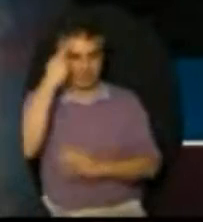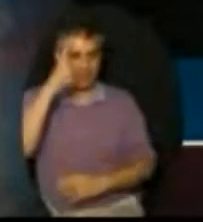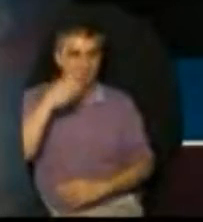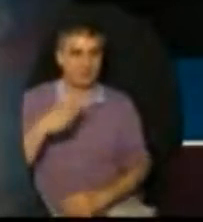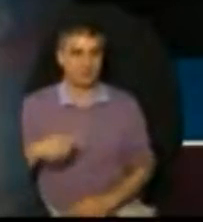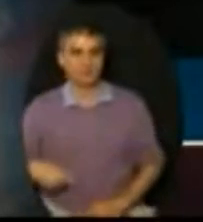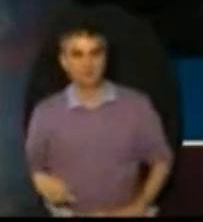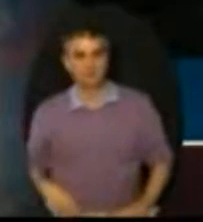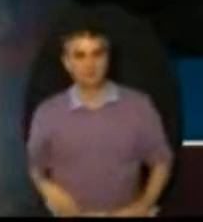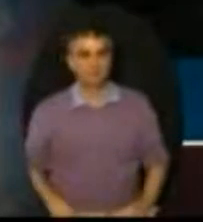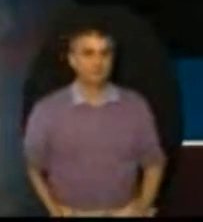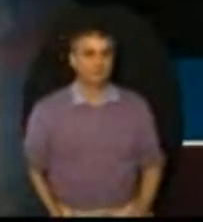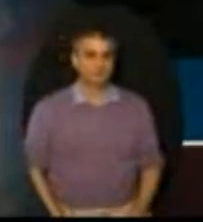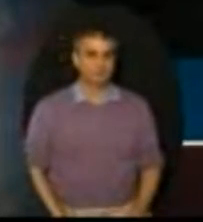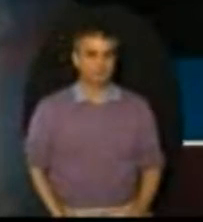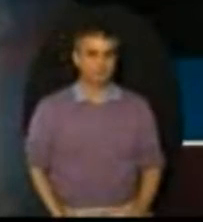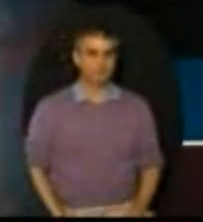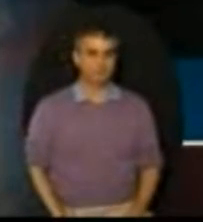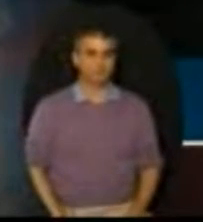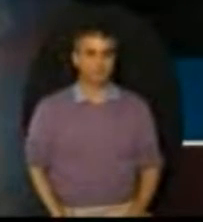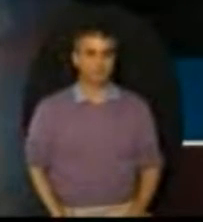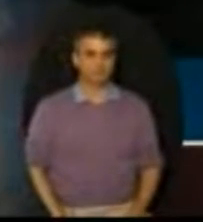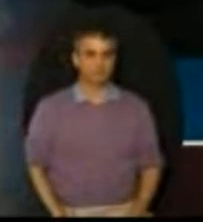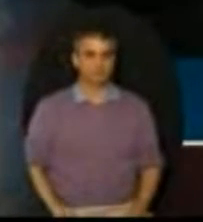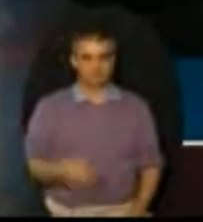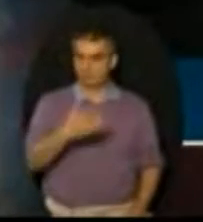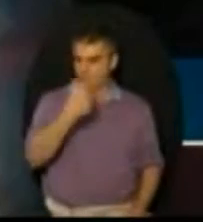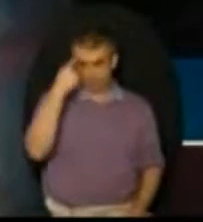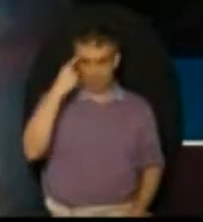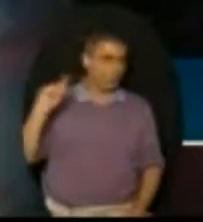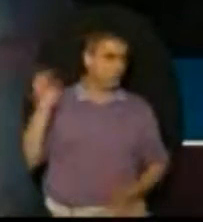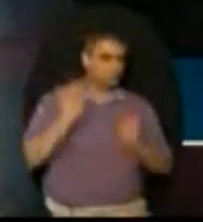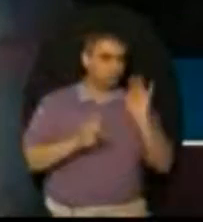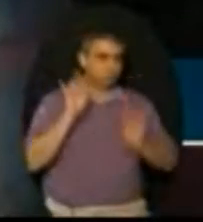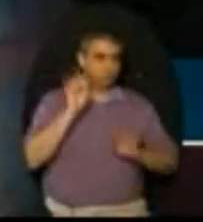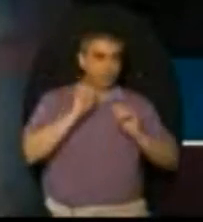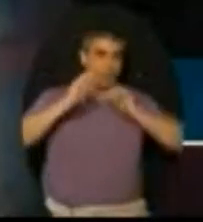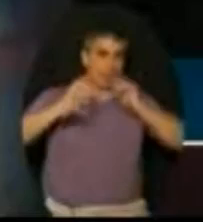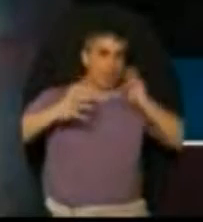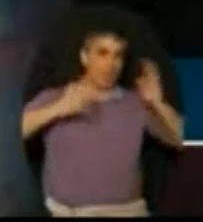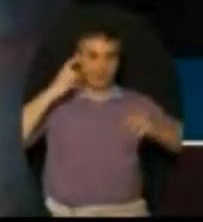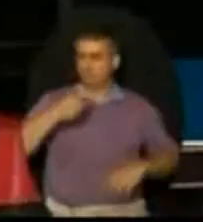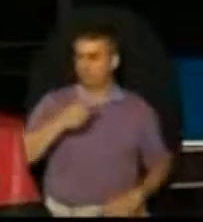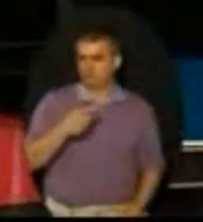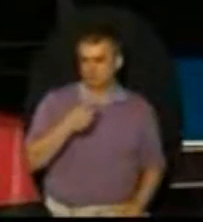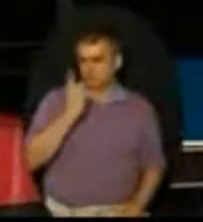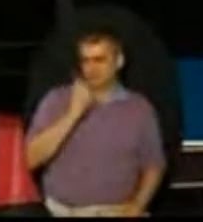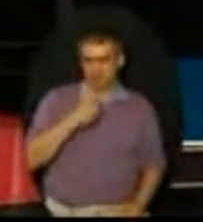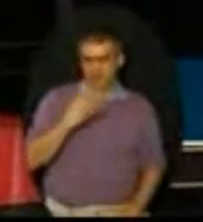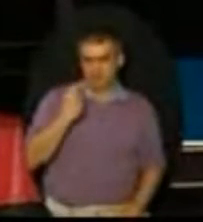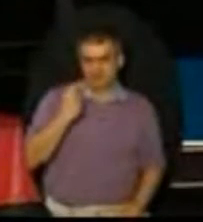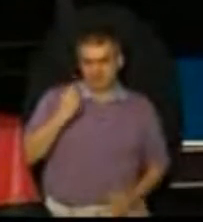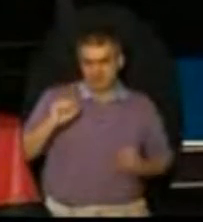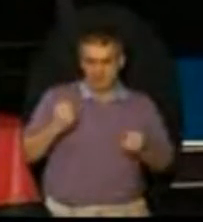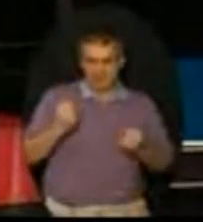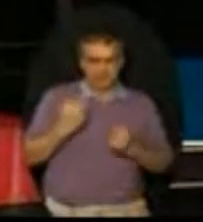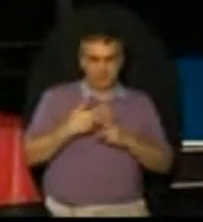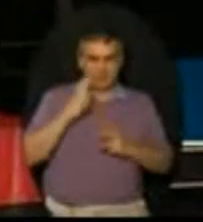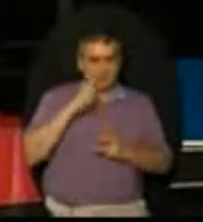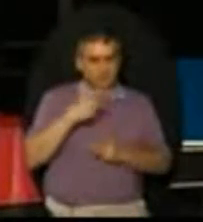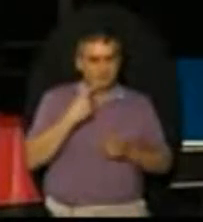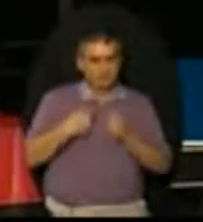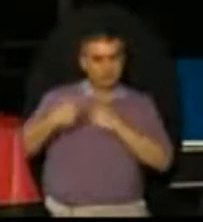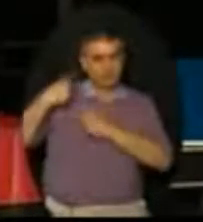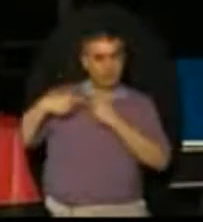הזה, היה מודע לגודל הסערה? הוא לא היה צריך יותר מדי להתאמץ, הוא היה פשוט יכול להסתכל על